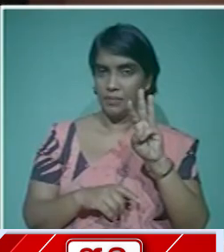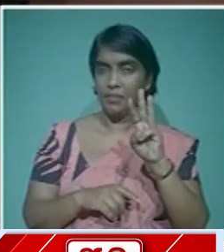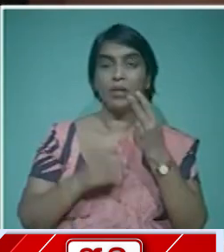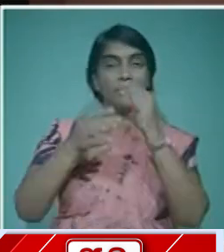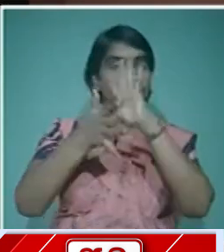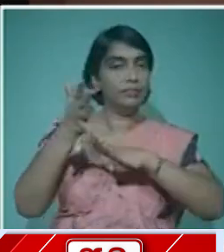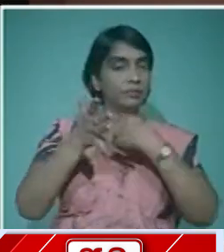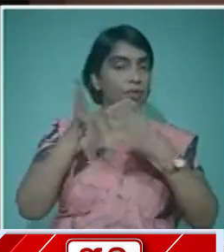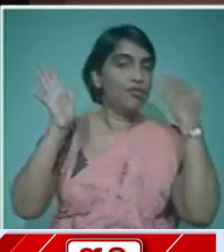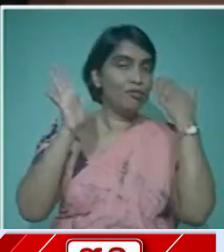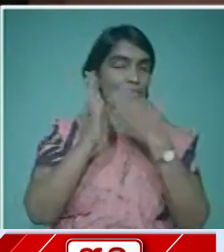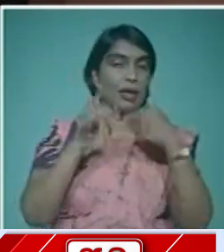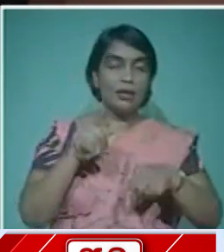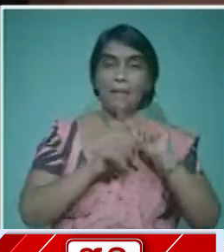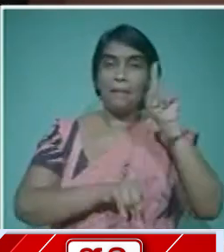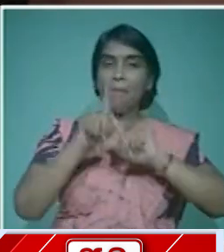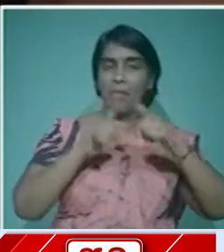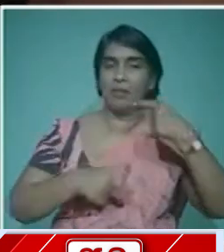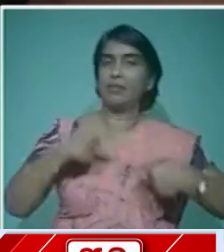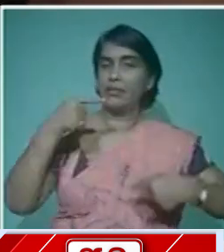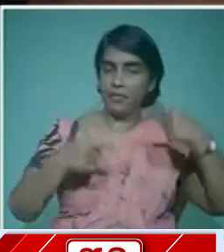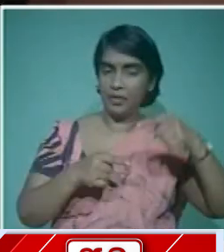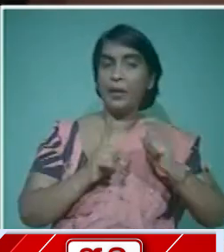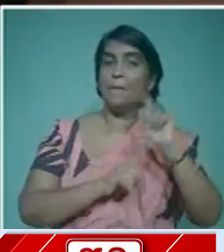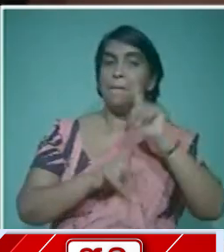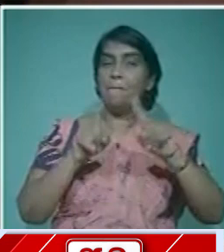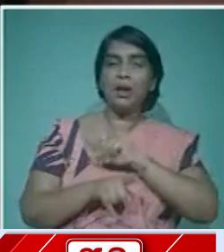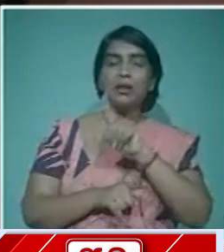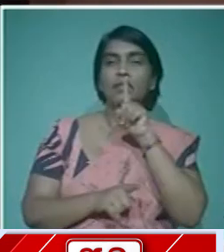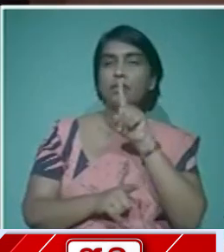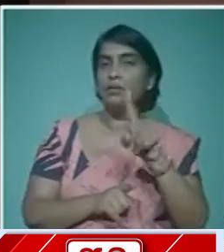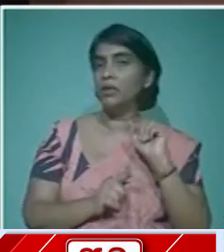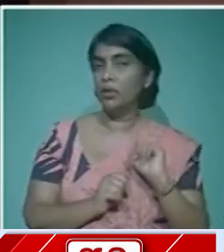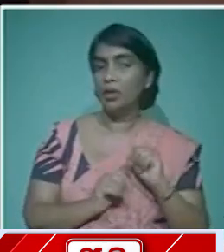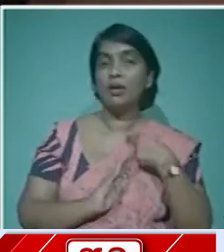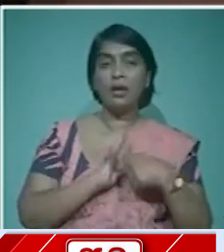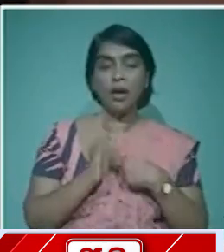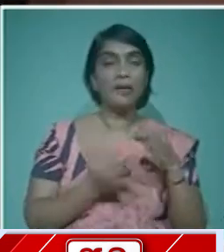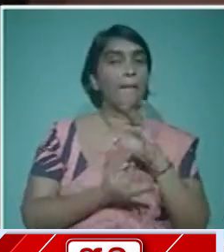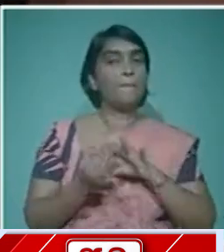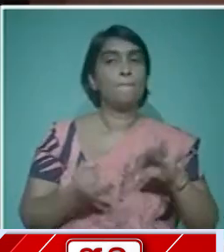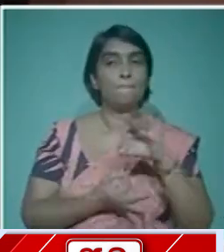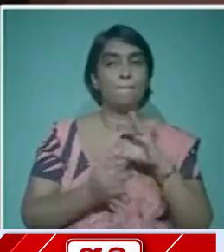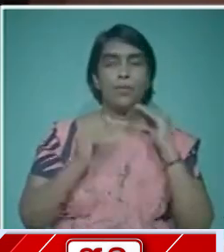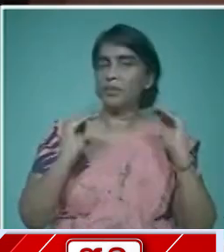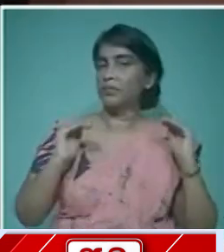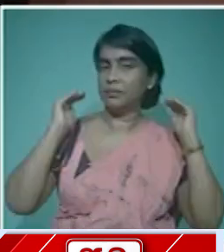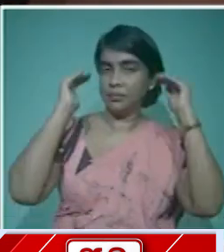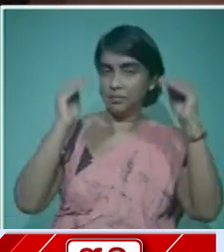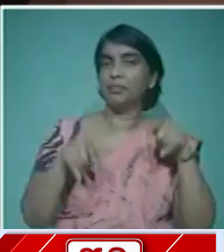අයවැය පිළිබඳ අද මේ පාර්ලිමේන්තුවේ විවාද කරනවා. පාර්ලිමේන්තුව කියන්නේ මේ රටේ ප්‍රජාතන්ත්‍රවාදයේ උත්තරීතර